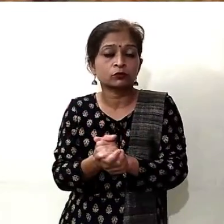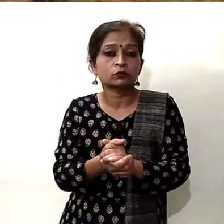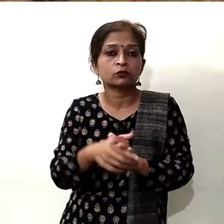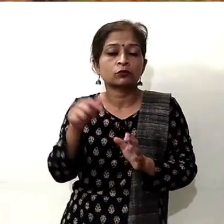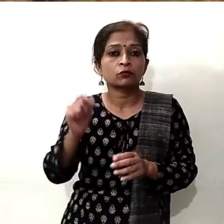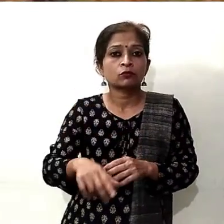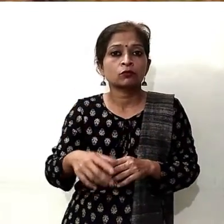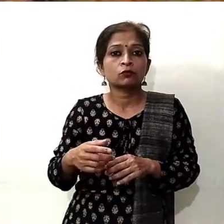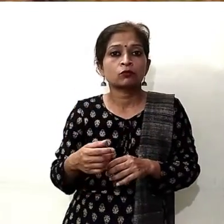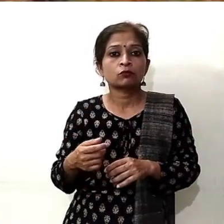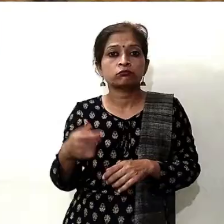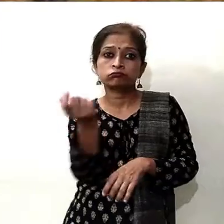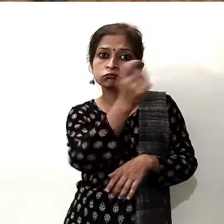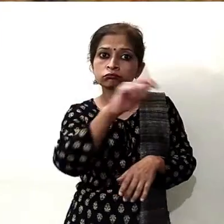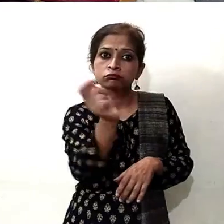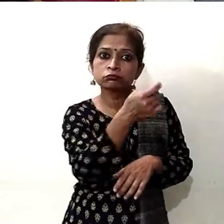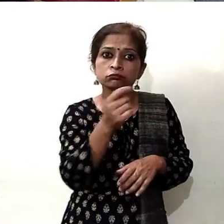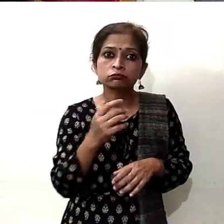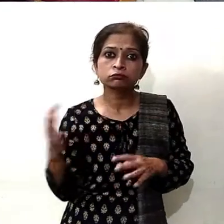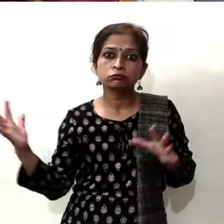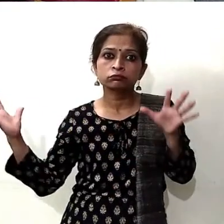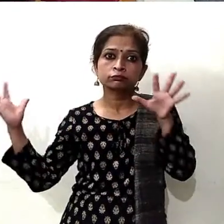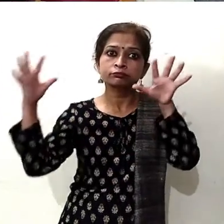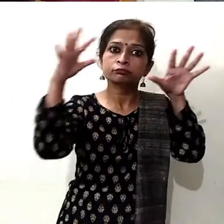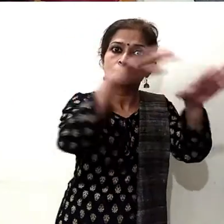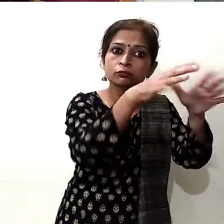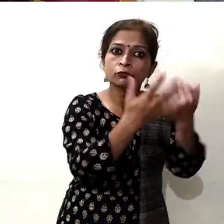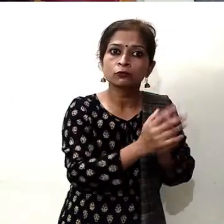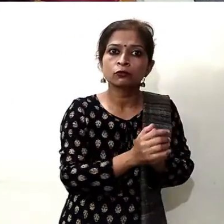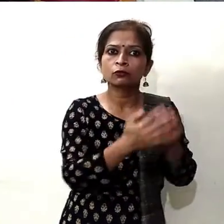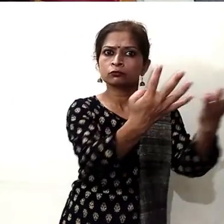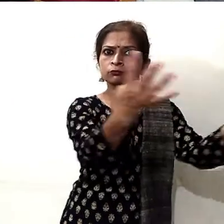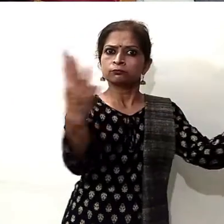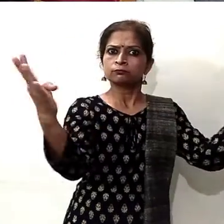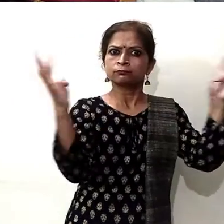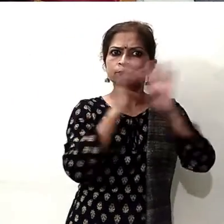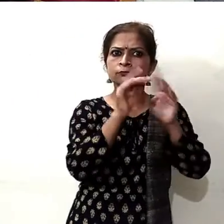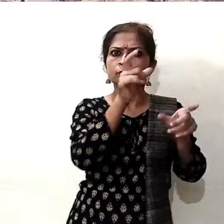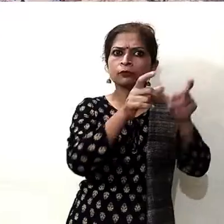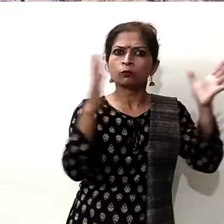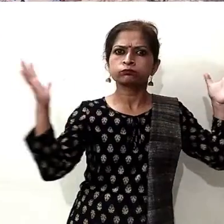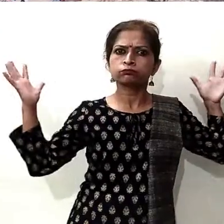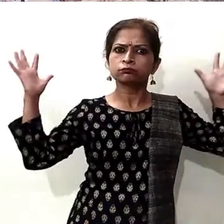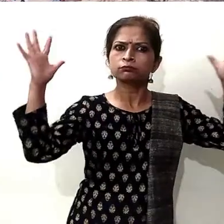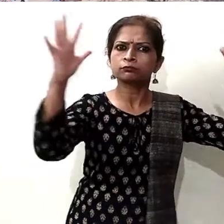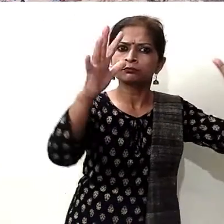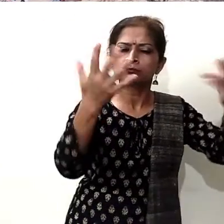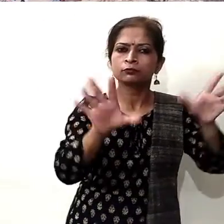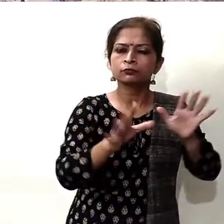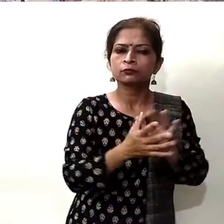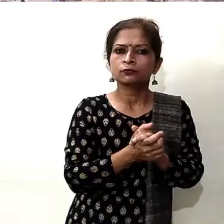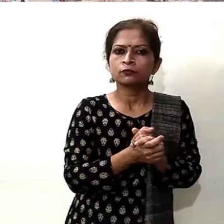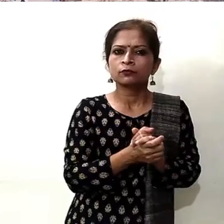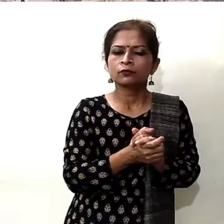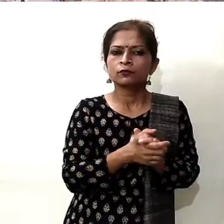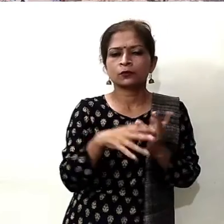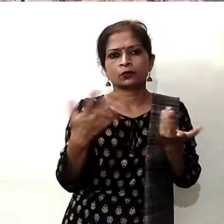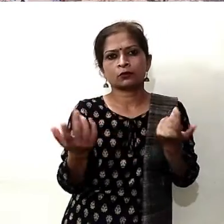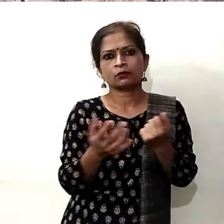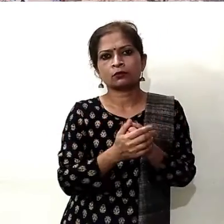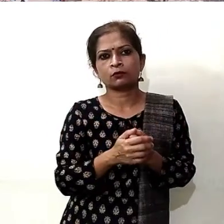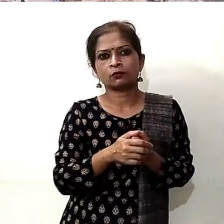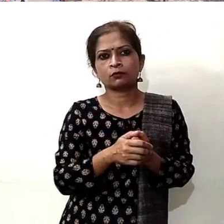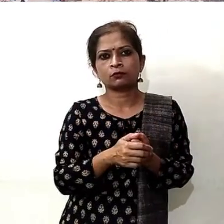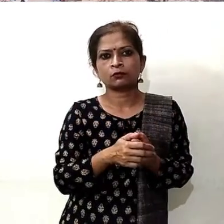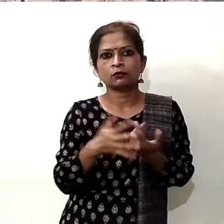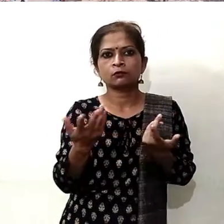जब आक्रमण कर बैठा तो घेराबंदी कर दी उसने किला की। घेराबंदी जब कर दी, लेकिन खाद्य पदार्थ इतना ज्यादा था